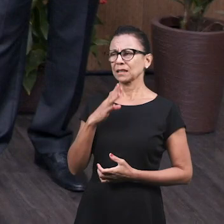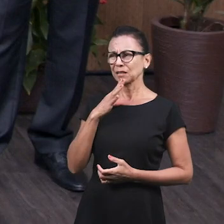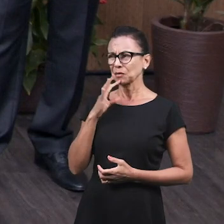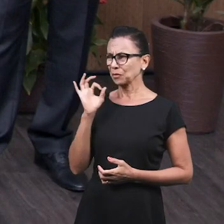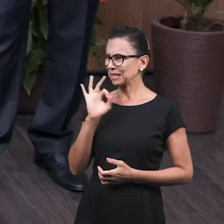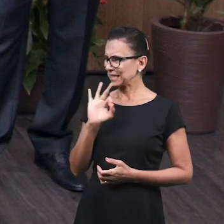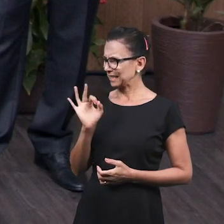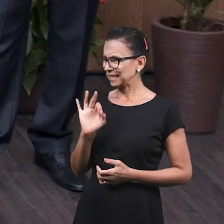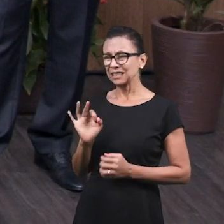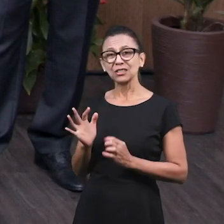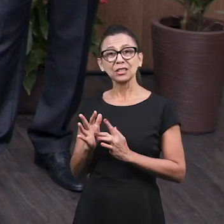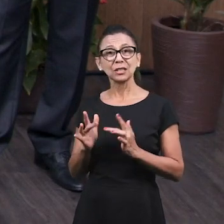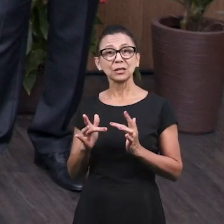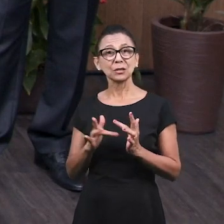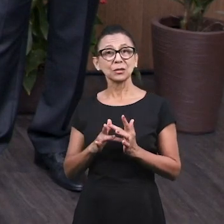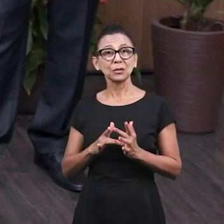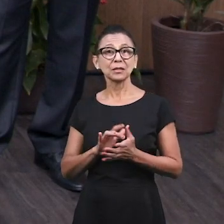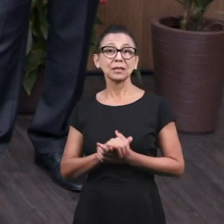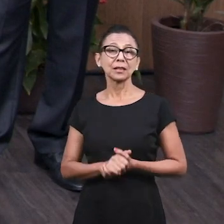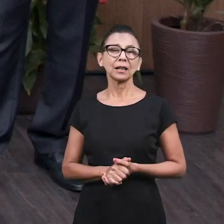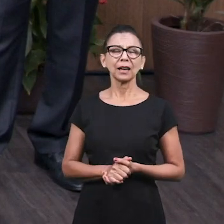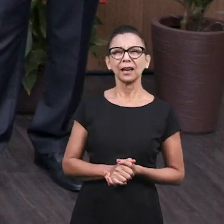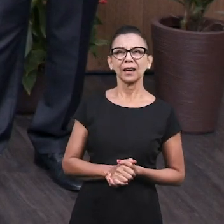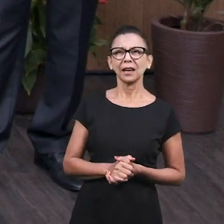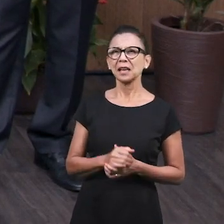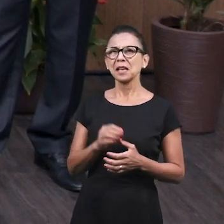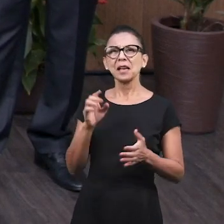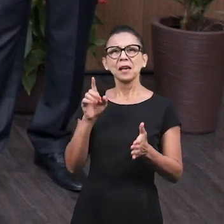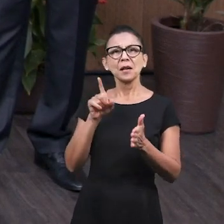которого они не узнали, он спросил у него,